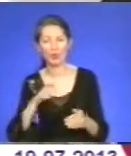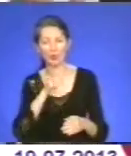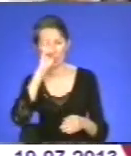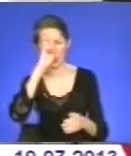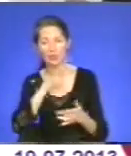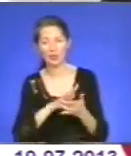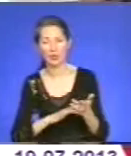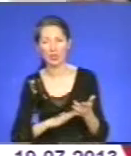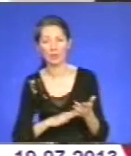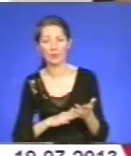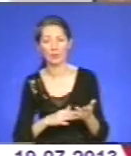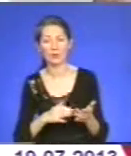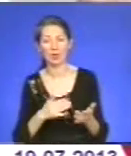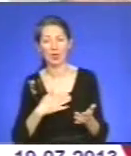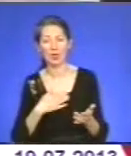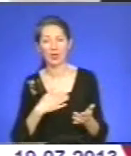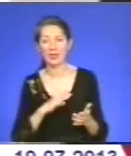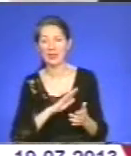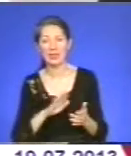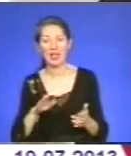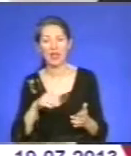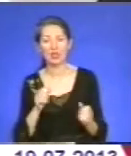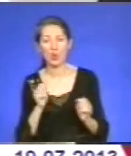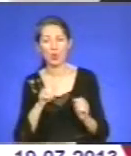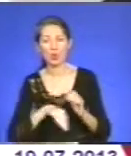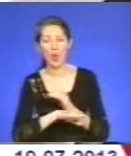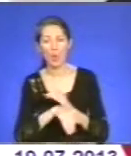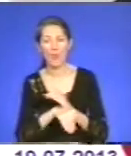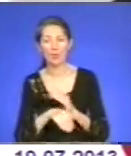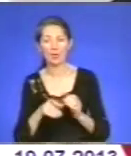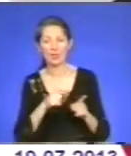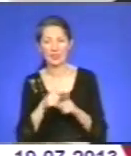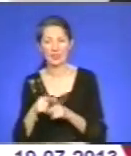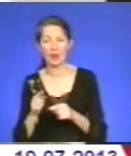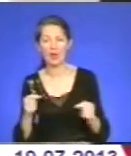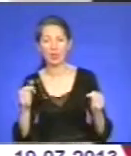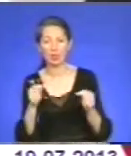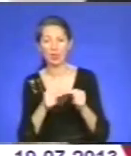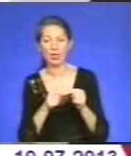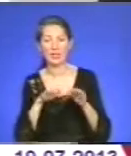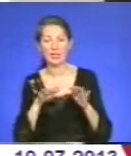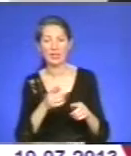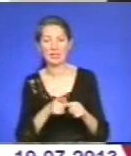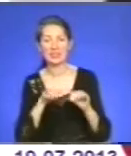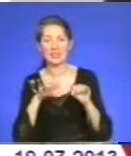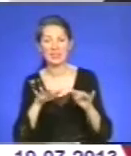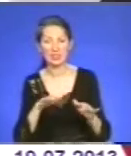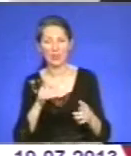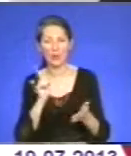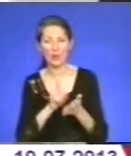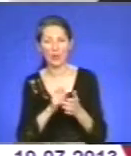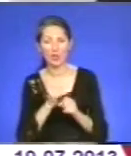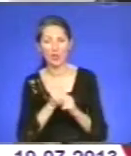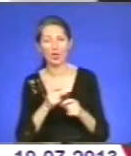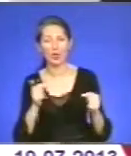далі, не з холодних порожніх слів, а з конкретних дій. І ці дії повинні робити конкретні